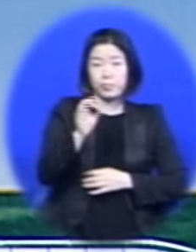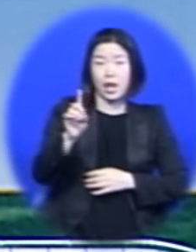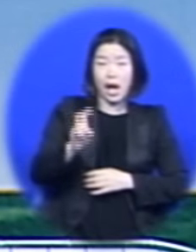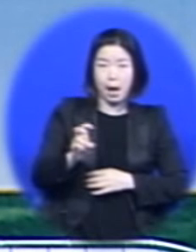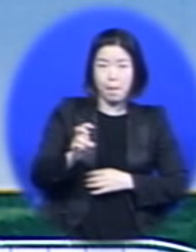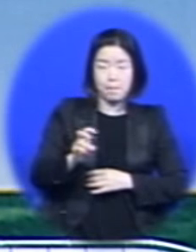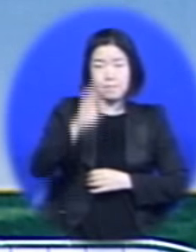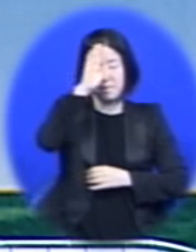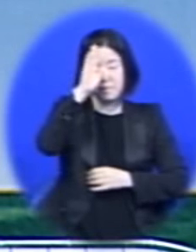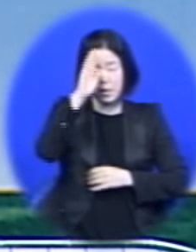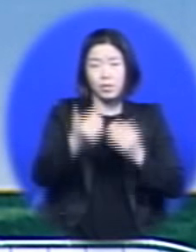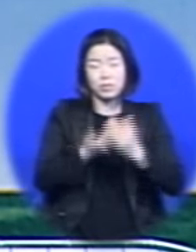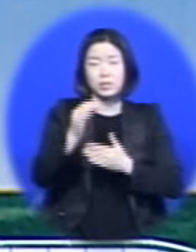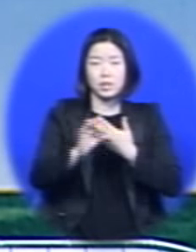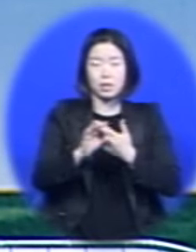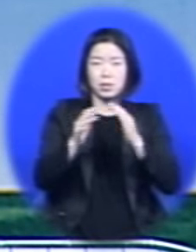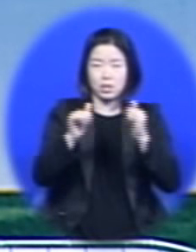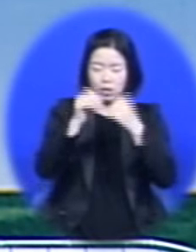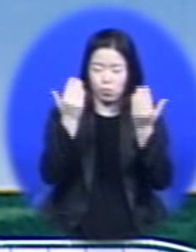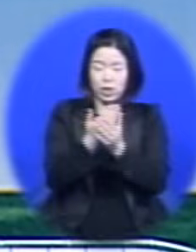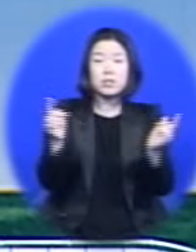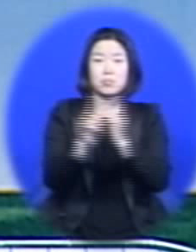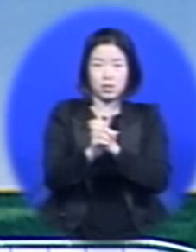나면 그러면 사람이 완전히 바뀝니다.